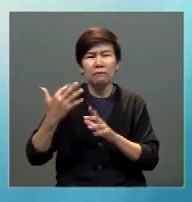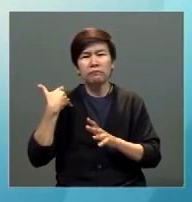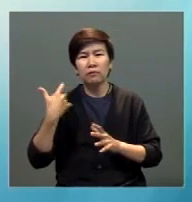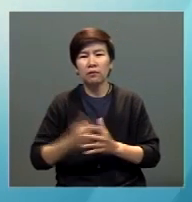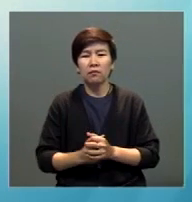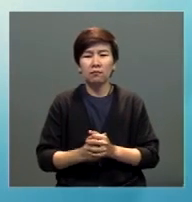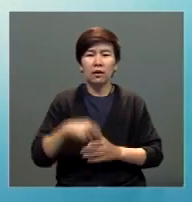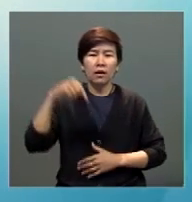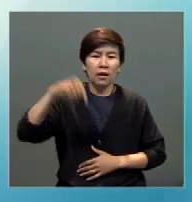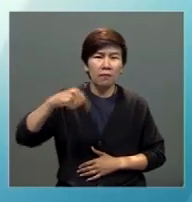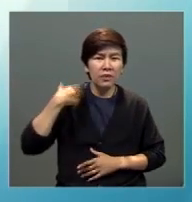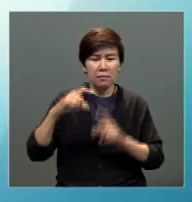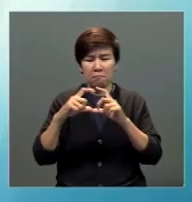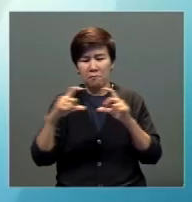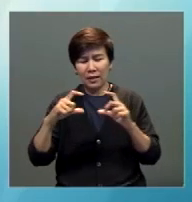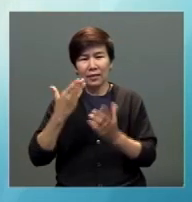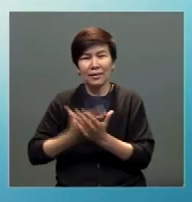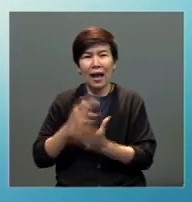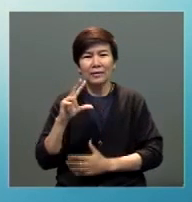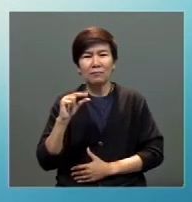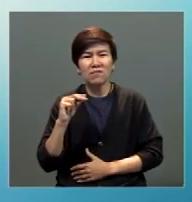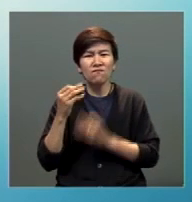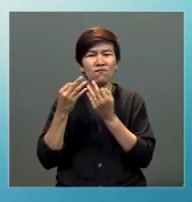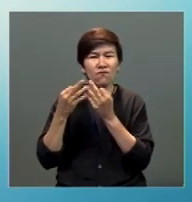รายเส้นสีฟ้านี้นะครับเป็นเรื่องที่ดีที่ทำให้เตรียมของโรงพยาบาลว่างเลยหลายๆคนบอกว่าตอนนี้ไม่มีใครอยากจะเข้าโรงพยาบาลเตียงของโรงพยาบาลทั้งภาครัฐเอกชนว่างกันเป็นแถวเลยฮะซึ่งจากเดิมนั้นอาจจะต้องมีโรคนู้นโรคนี้แล้วคนก็ต้องใหญ่จะเข้าโรงพยาบาลบ้างเพราะว่าเรามีสิทธิ์ของ30บาทรักษาทุกโรคนะครับเรื่องของสิทธิ์สปสชอะไรต่างๆนะครับหรือว่าเอ่อของประกันสังคมทุกคนก็ถ้าในหน้าของธรรมดานี่ก็จะมีการเข้าโรงพยาบาลตอนนี้ไปดูสิครับโรงพยาบาลโปร่งโล่งว่างกันหลายที่นะครับซึ่งก็เป็นเรื่องที่ดี